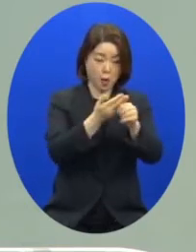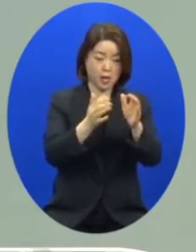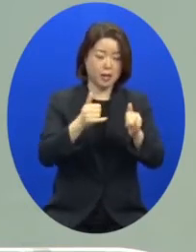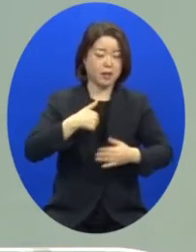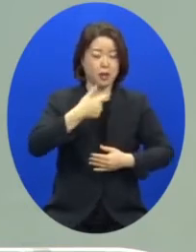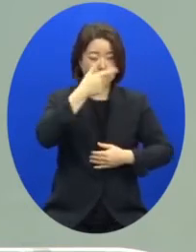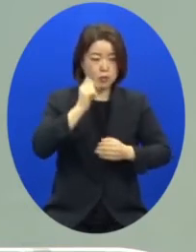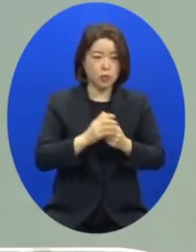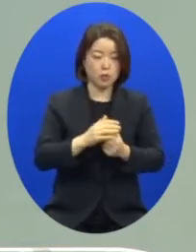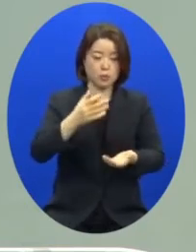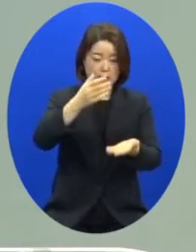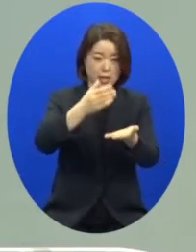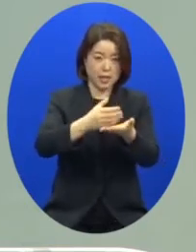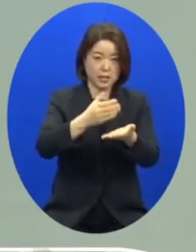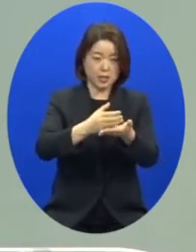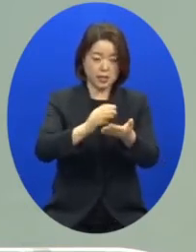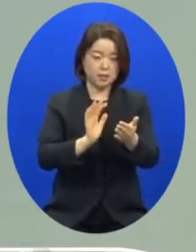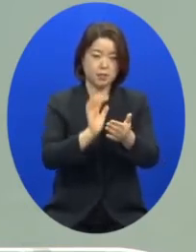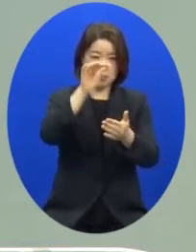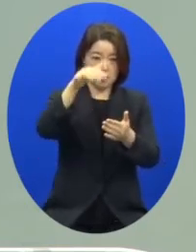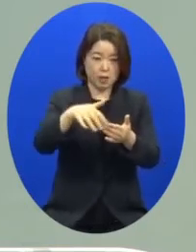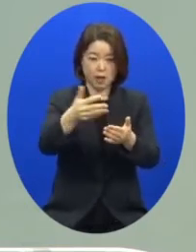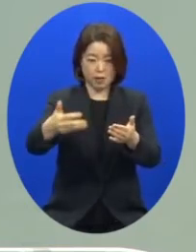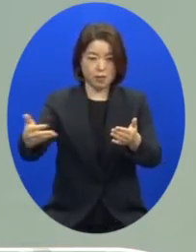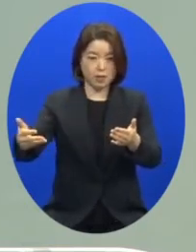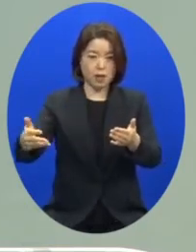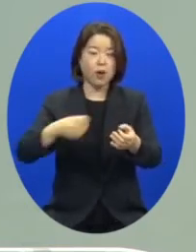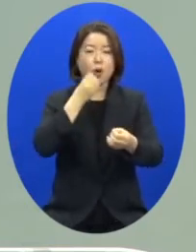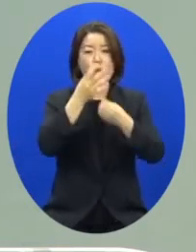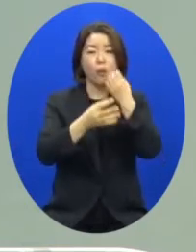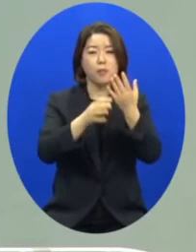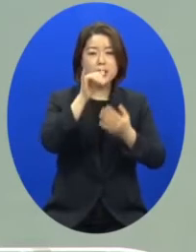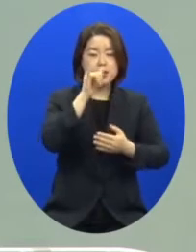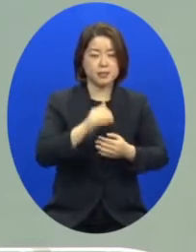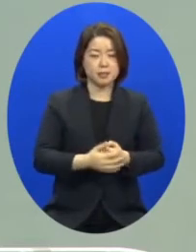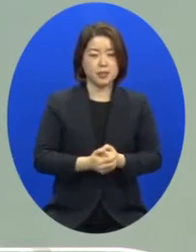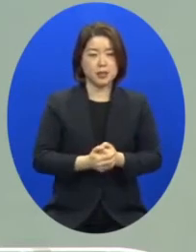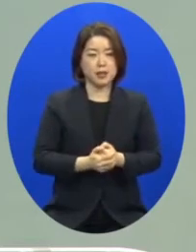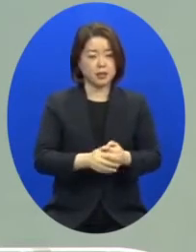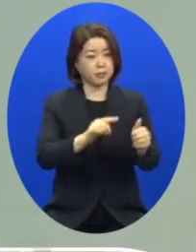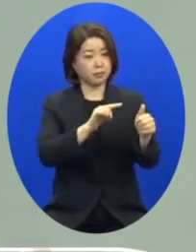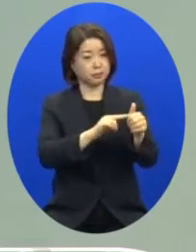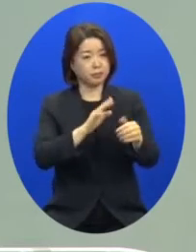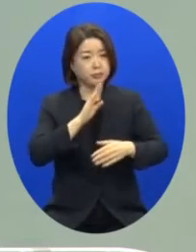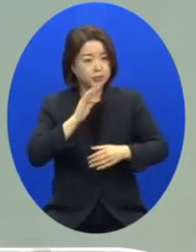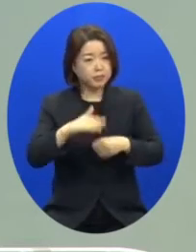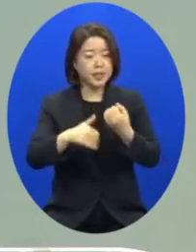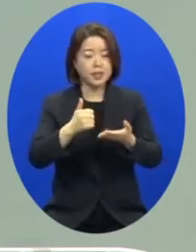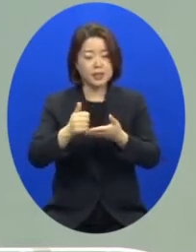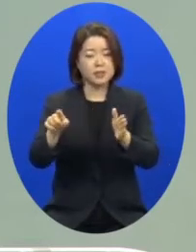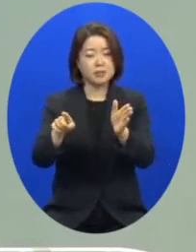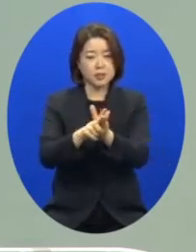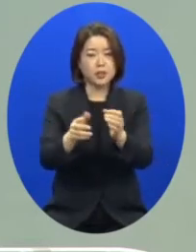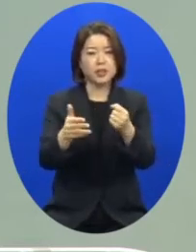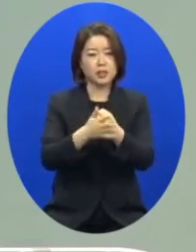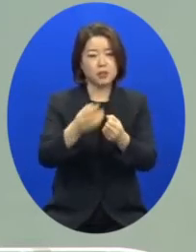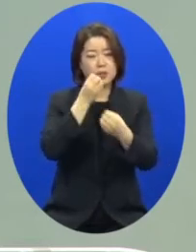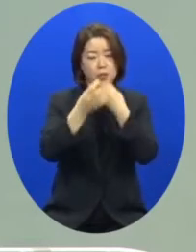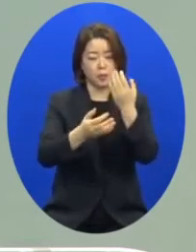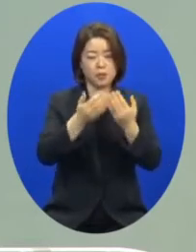나의 잔이 넘치나이다 그렇게 고백을 했습니다 그거 진짜 하나님을 믿었기 때문에 그렇게 고백할 수